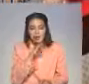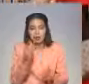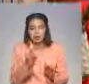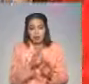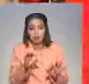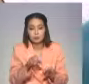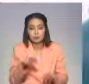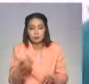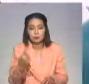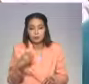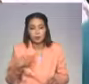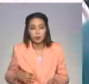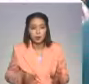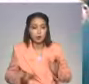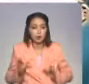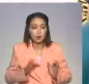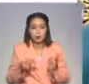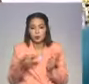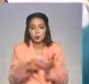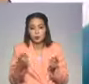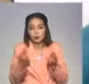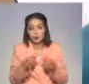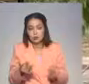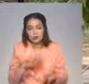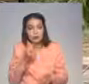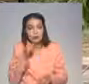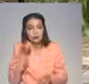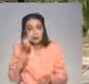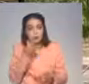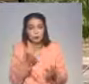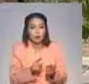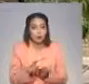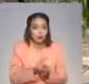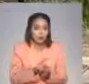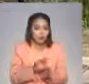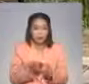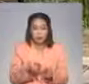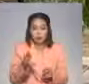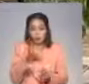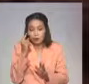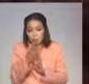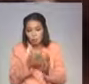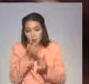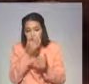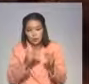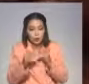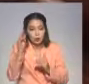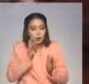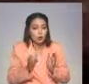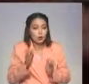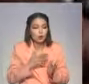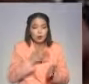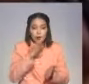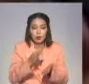былтыр бірінші курс студенттер үшін баға басқаша болған. Қазіргі өзгерісті енді түсіне алар емес. Ал жоғарғы оқу орнының бізге берген